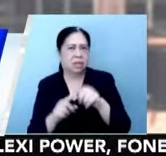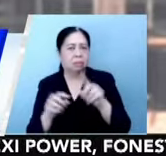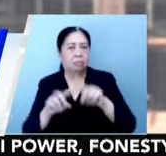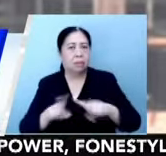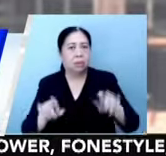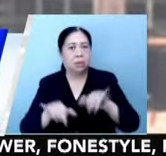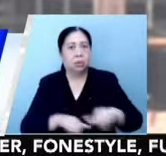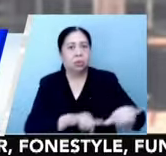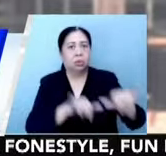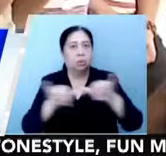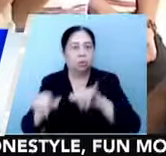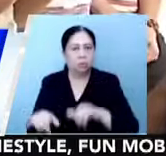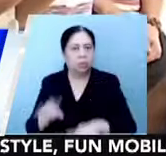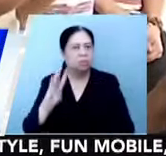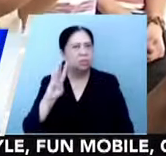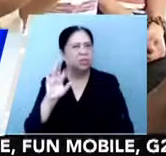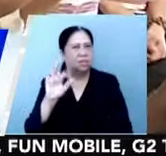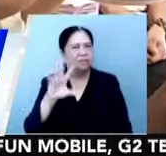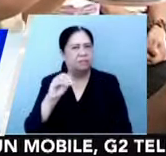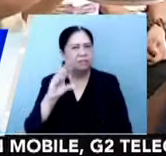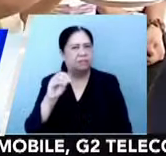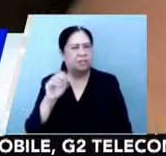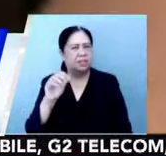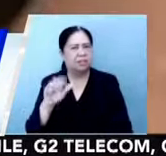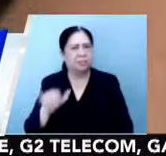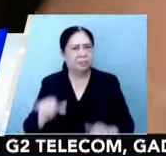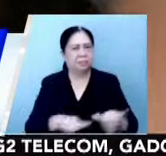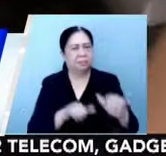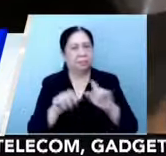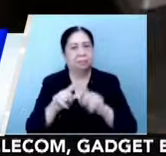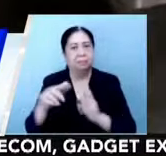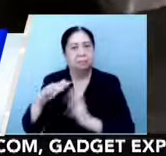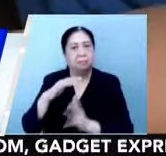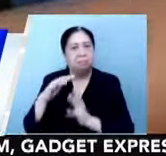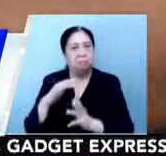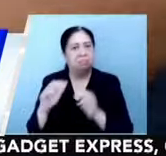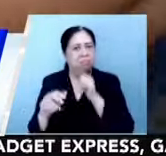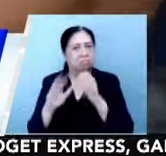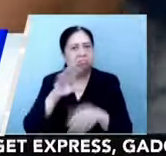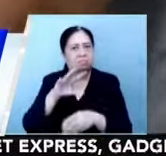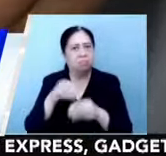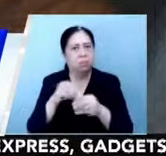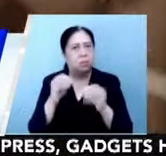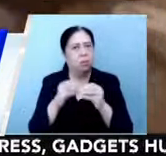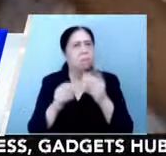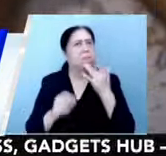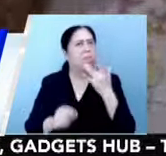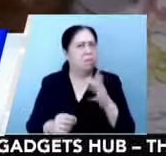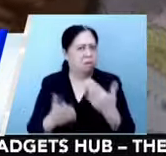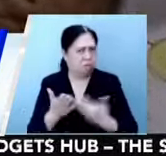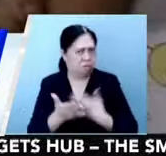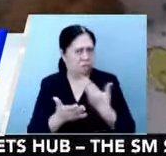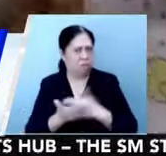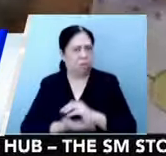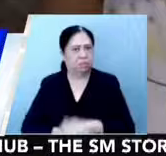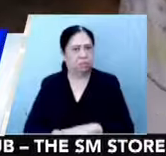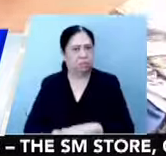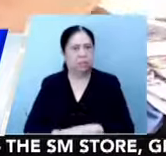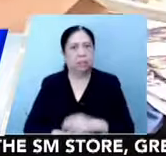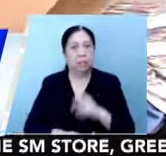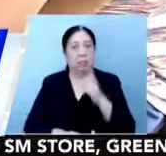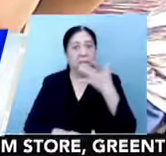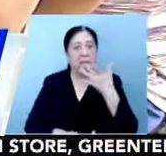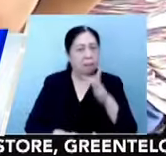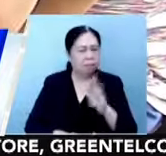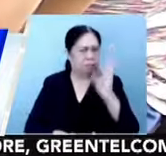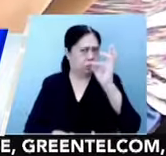nasa 49.50. Pero sabi ng ilang suki, hindi kasama dyan ang mas masarap na bigas. Yung tag 62, masarap talaga